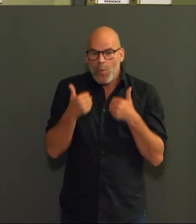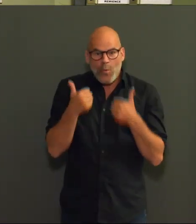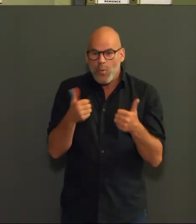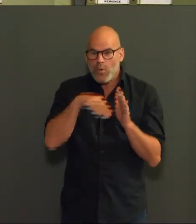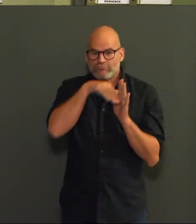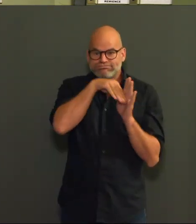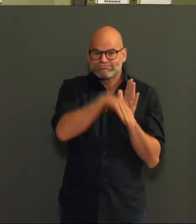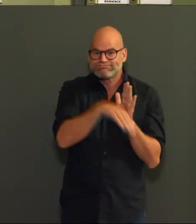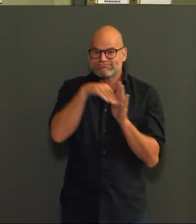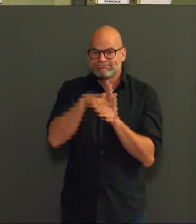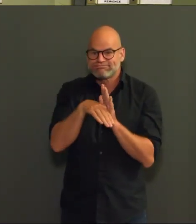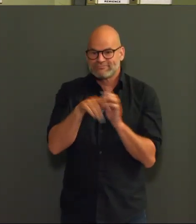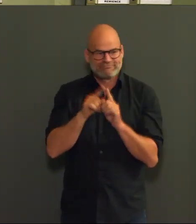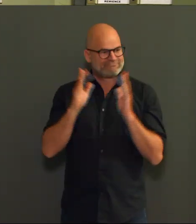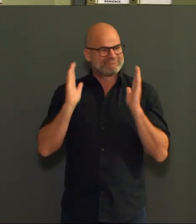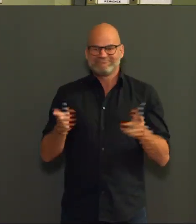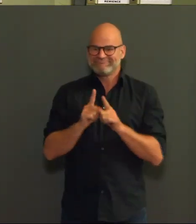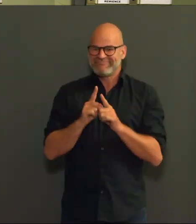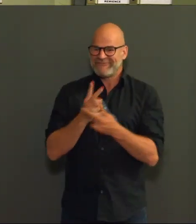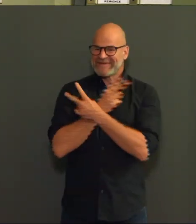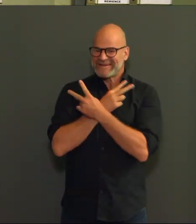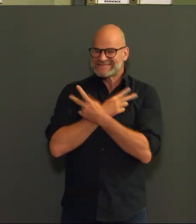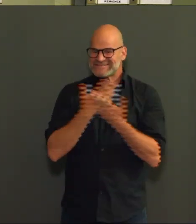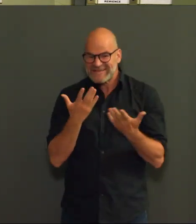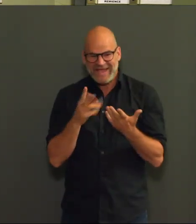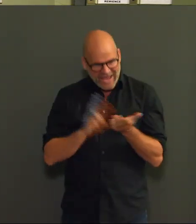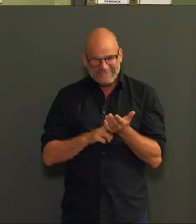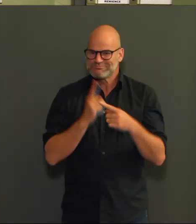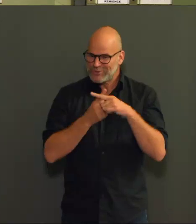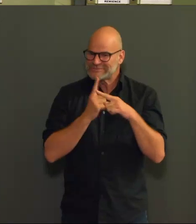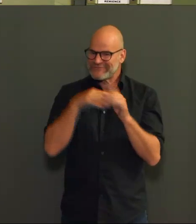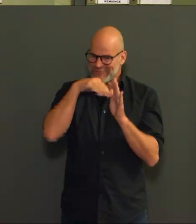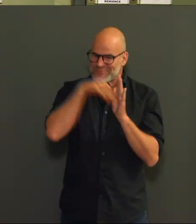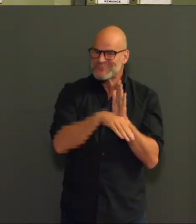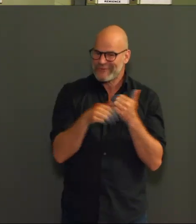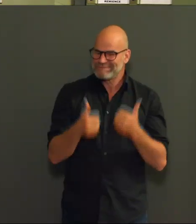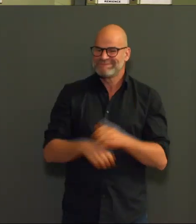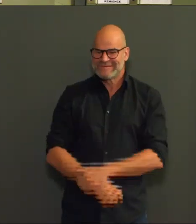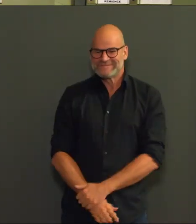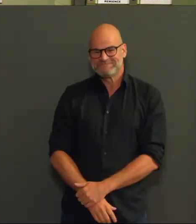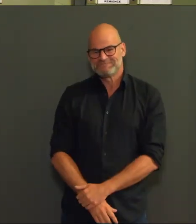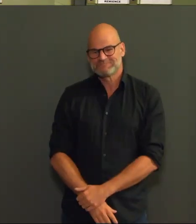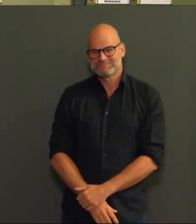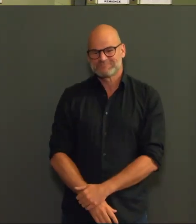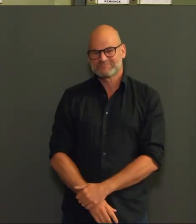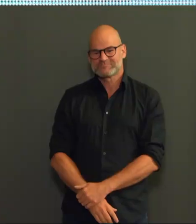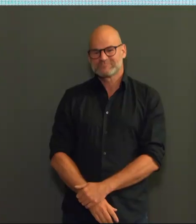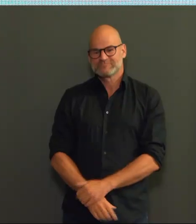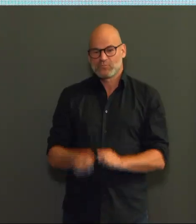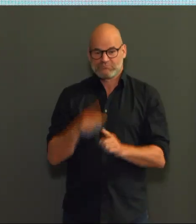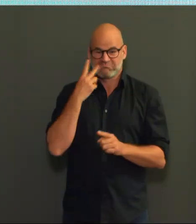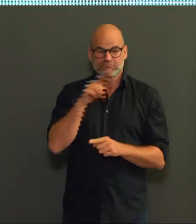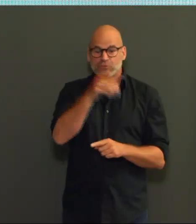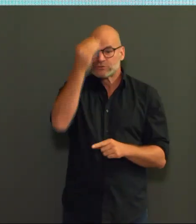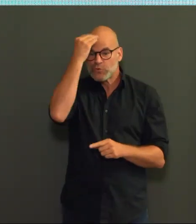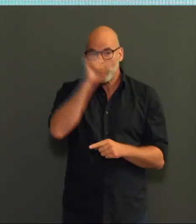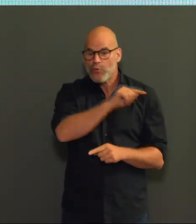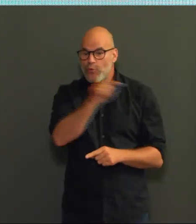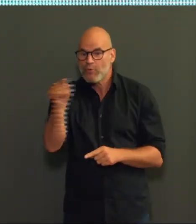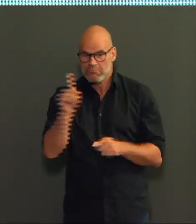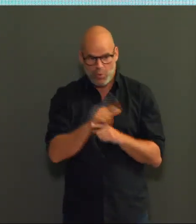hun gunstige pad verder. Ook de situatie in de scholen evolueert gunstig, met een